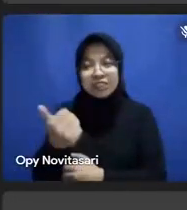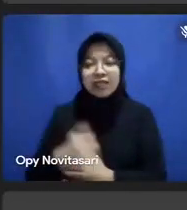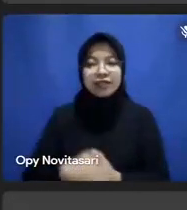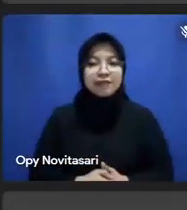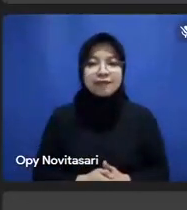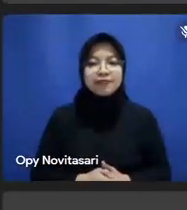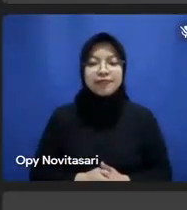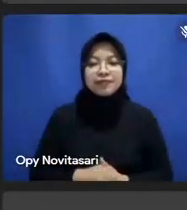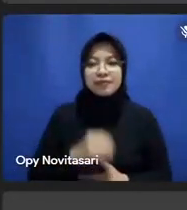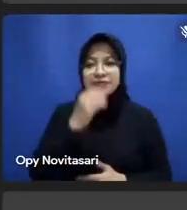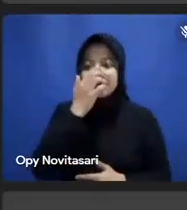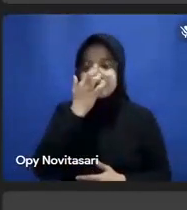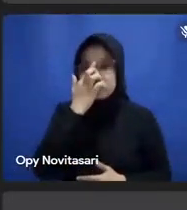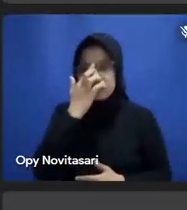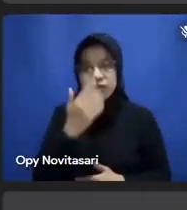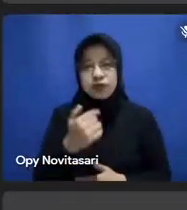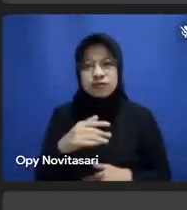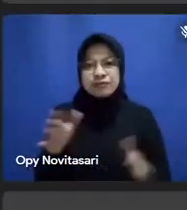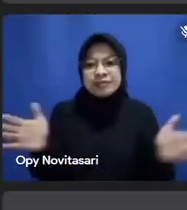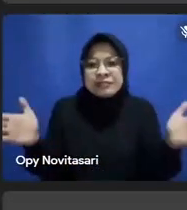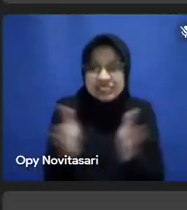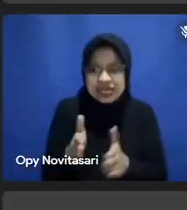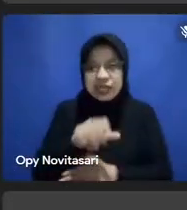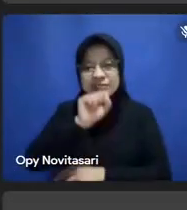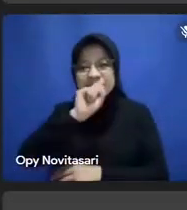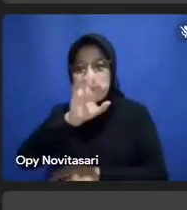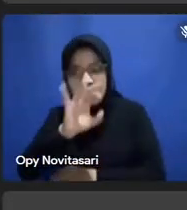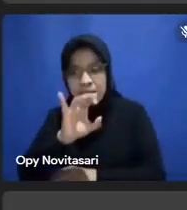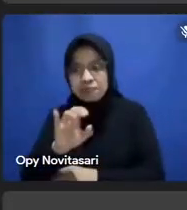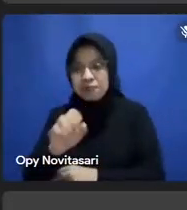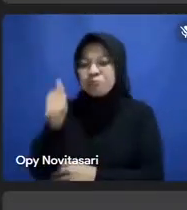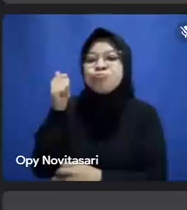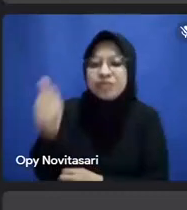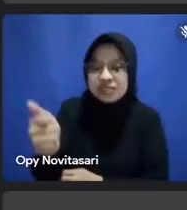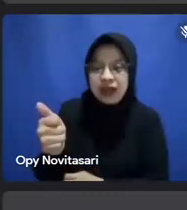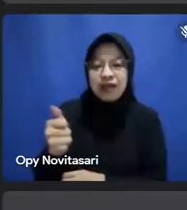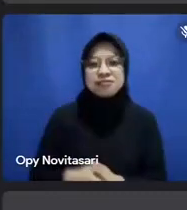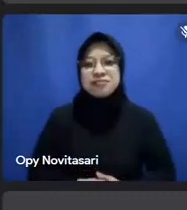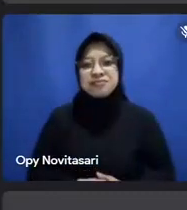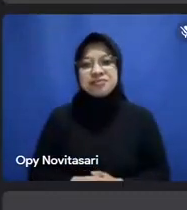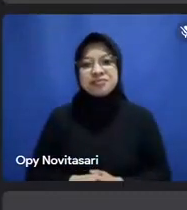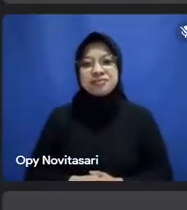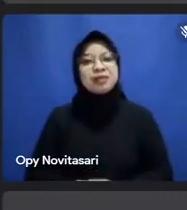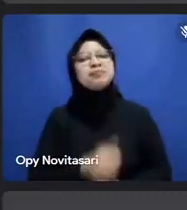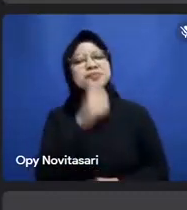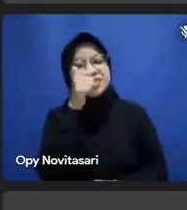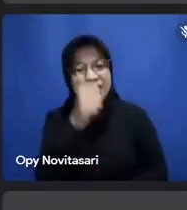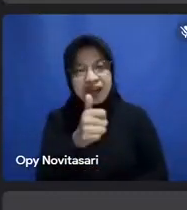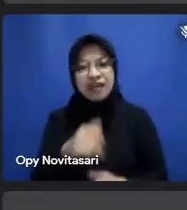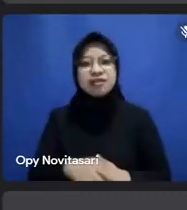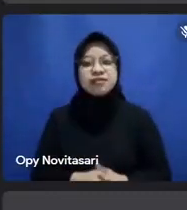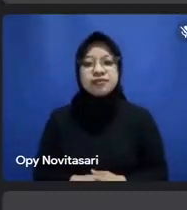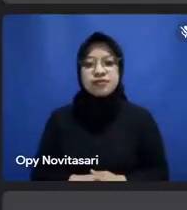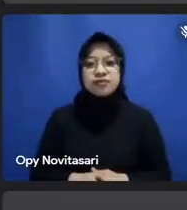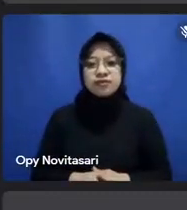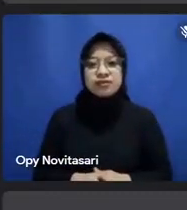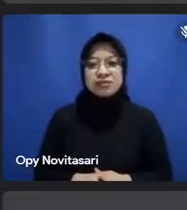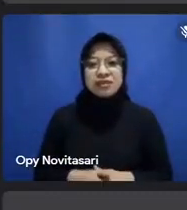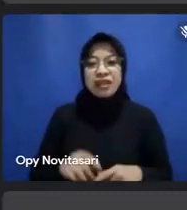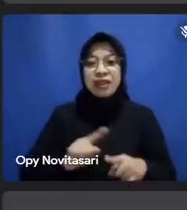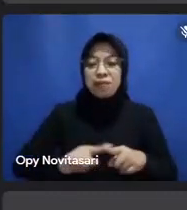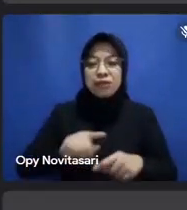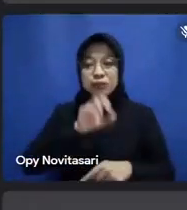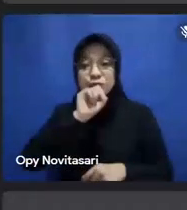dijawab jawaban singkatnya Bisa Bisa sekali jawaban agak